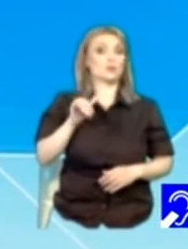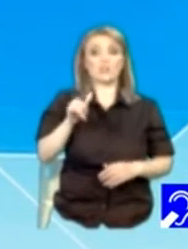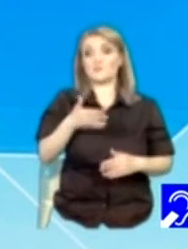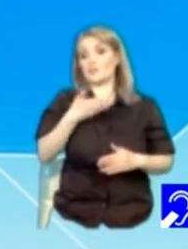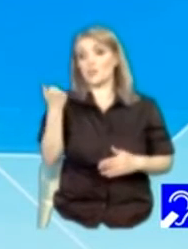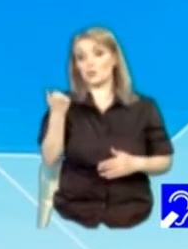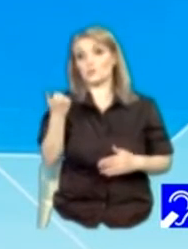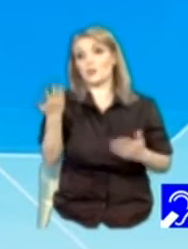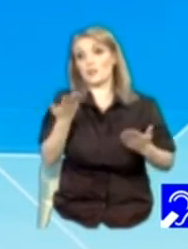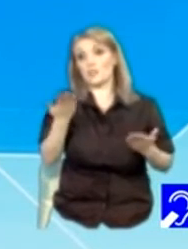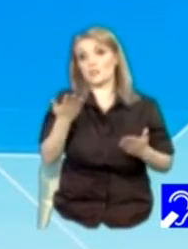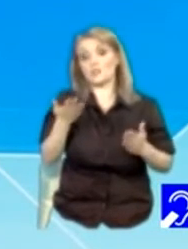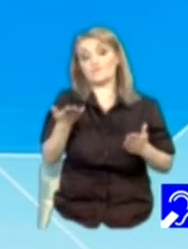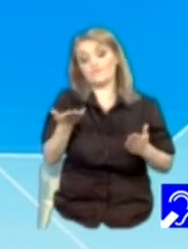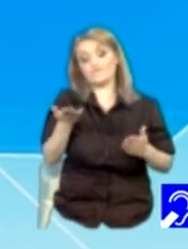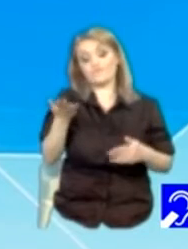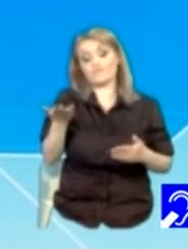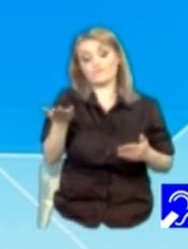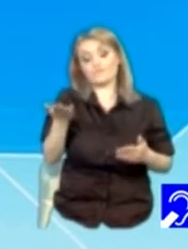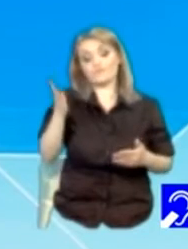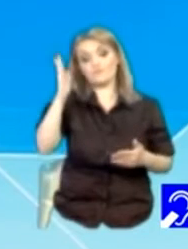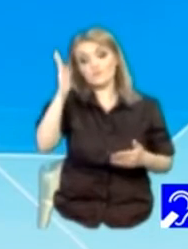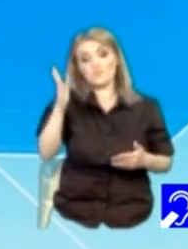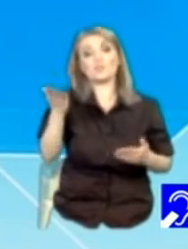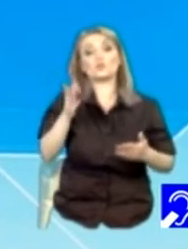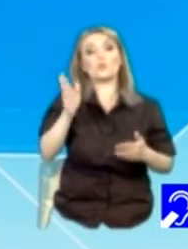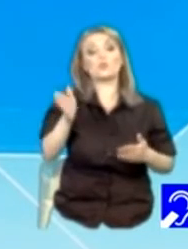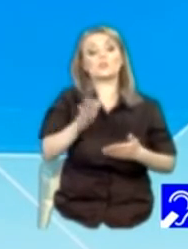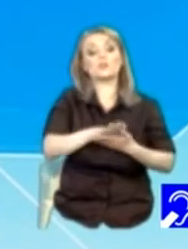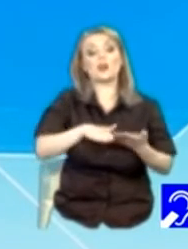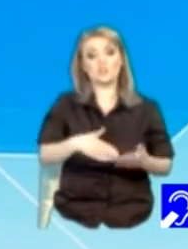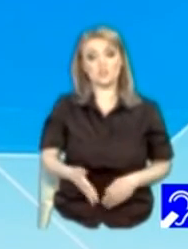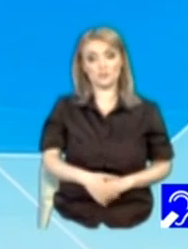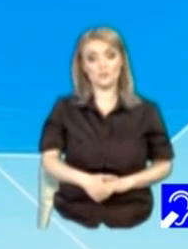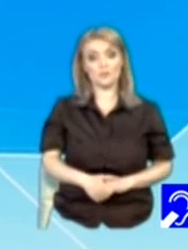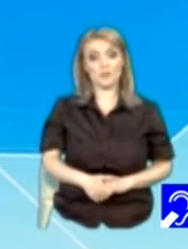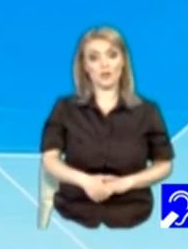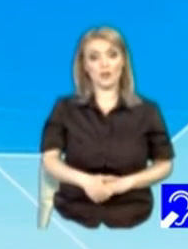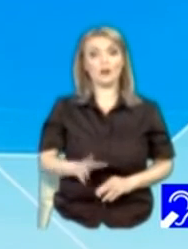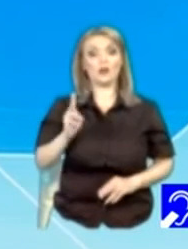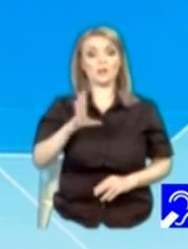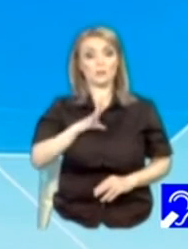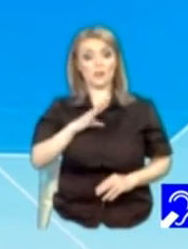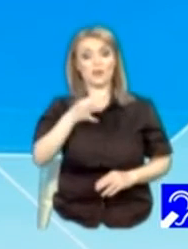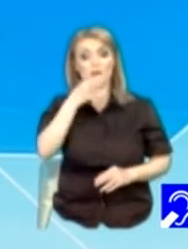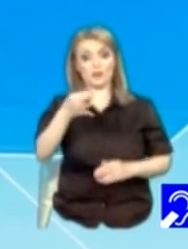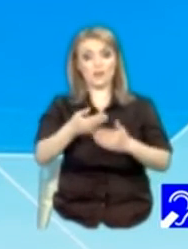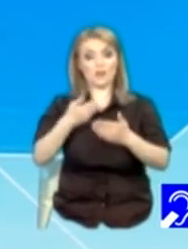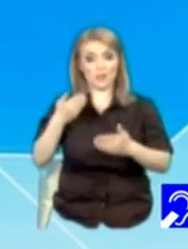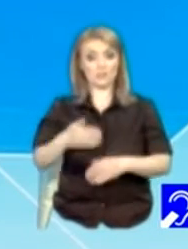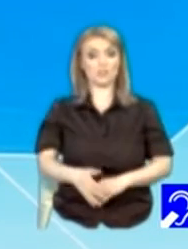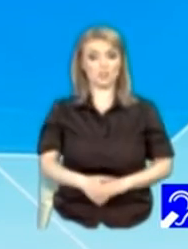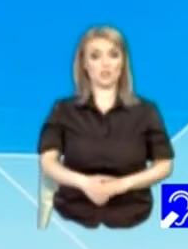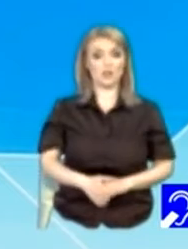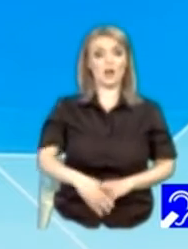perspective de a rămâne aici și această perspectivă ține de bunăstare. Exact precum a menționat și